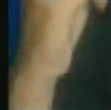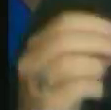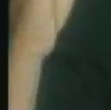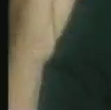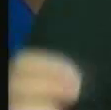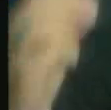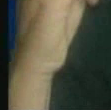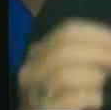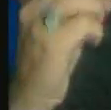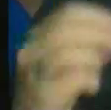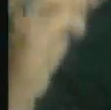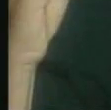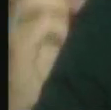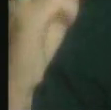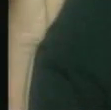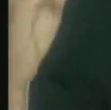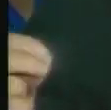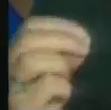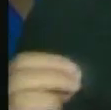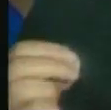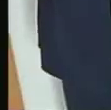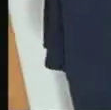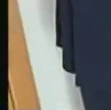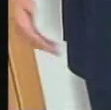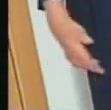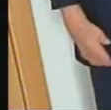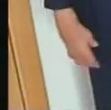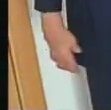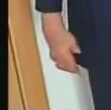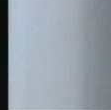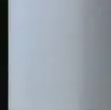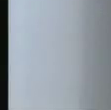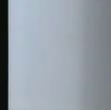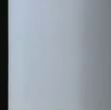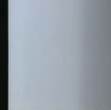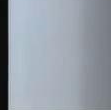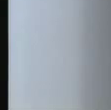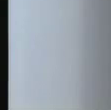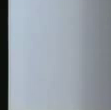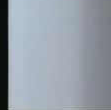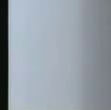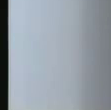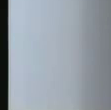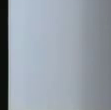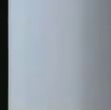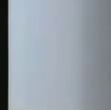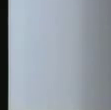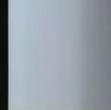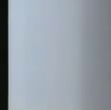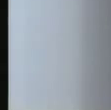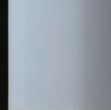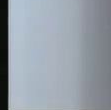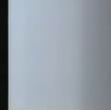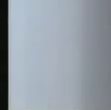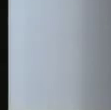שמקובעת מהו אירוע ממלכתי ומהו אירוע שאינו ממלכתי. אני חושבת שהנשיאה, שאני מכירה אותו באופן אישי, והיא לא רצתה להכניס